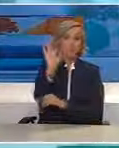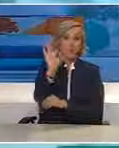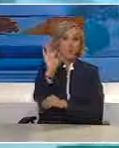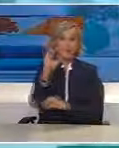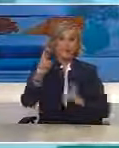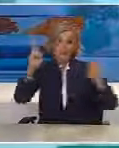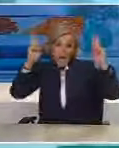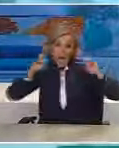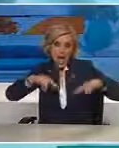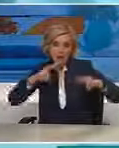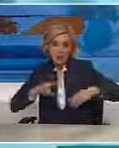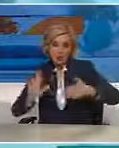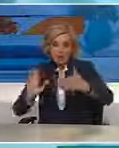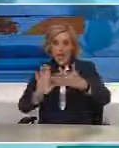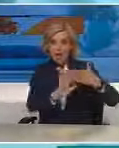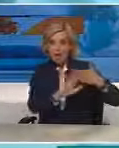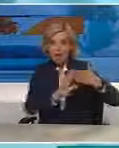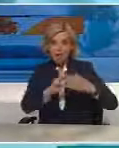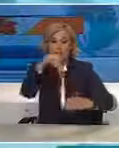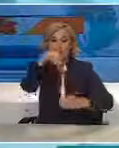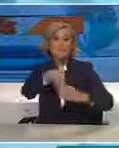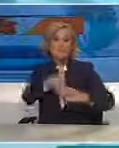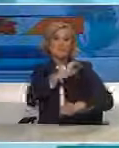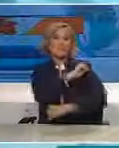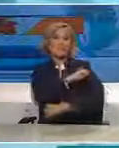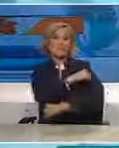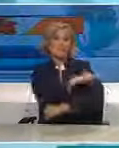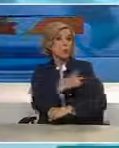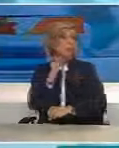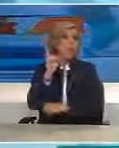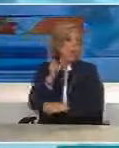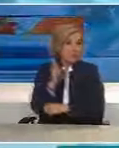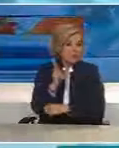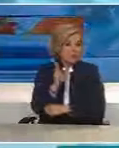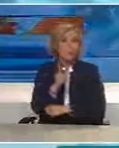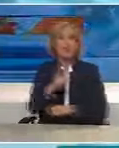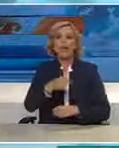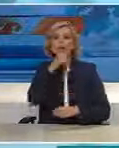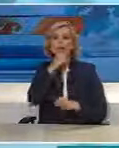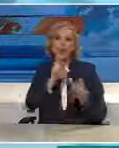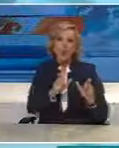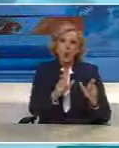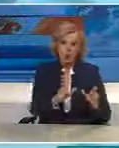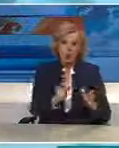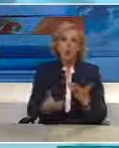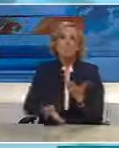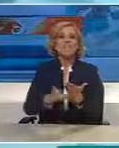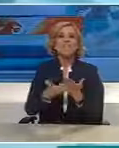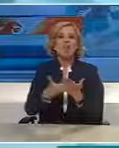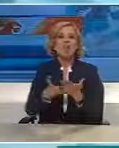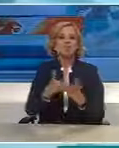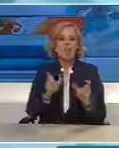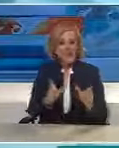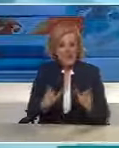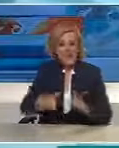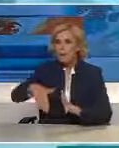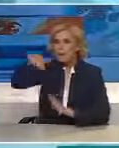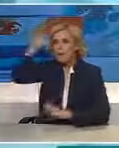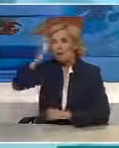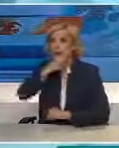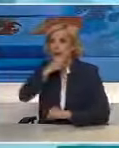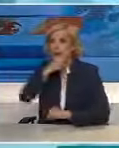σε νοσοκομιακούς χώρους, σε χώρους φροντίδας ευπαθών ομάδων ή σε χώρους φιλοξενίας ευάλωτων ομάδων ή κλειστές κοινότητες, ώστε να